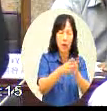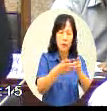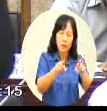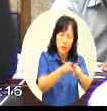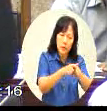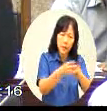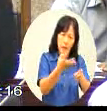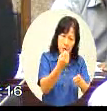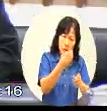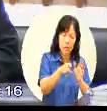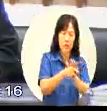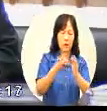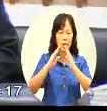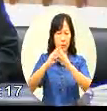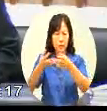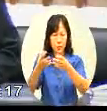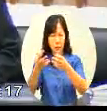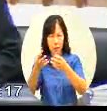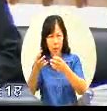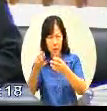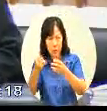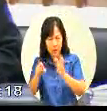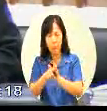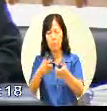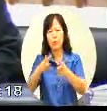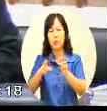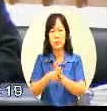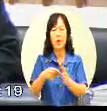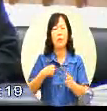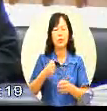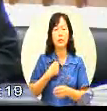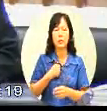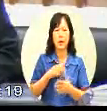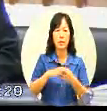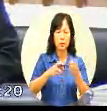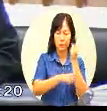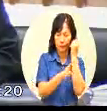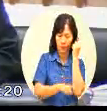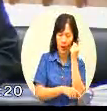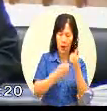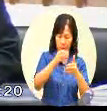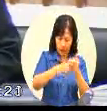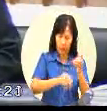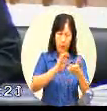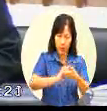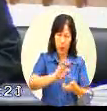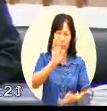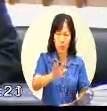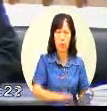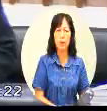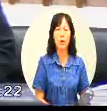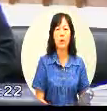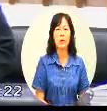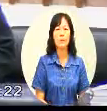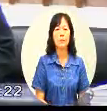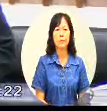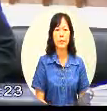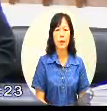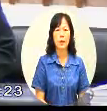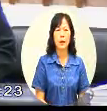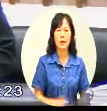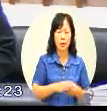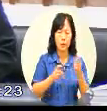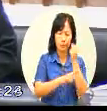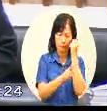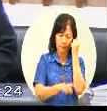嘛，齁，哦，啊，这个我知道，但是要逐年接近市价，这是法律的规定嘛，齁。 目对它是 法律条例第40条